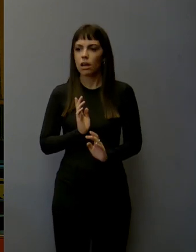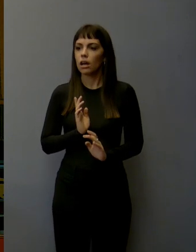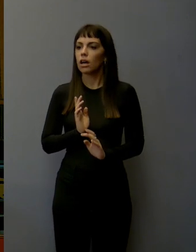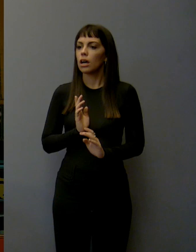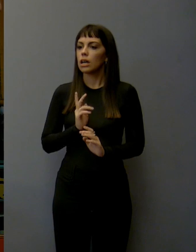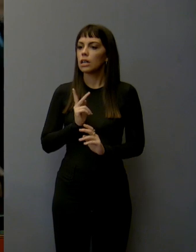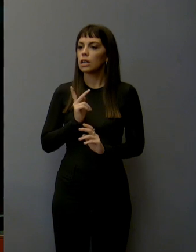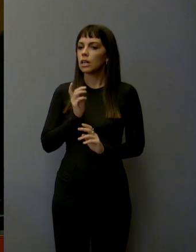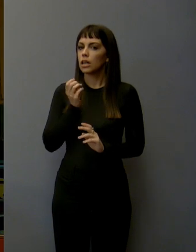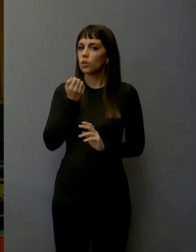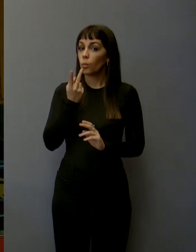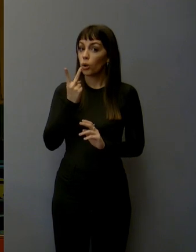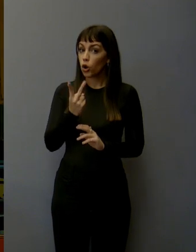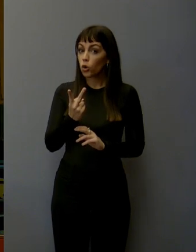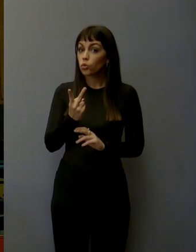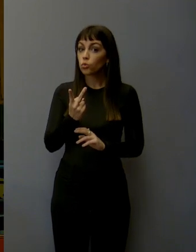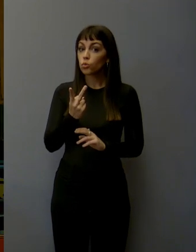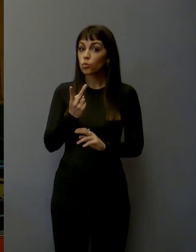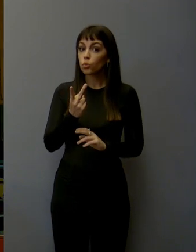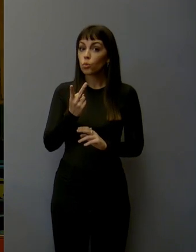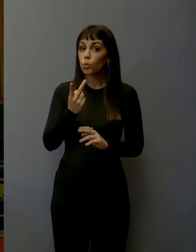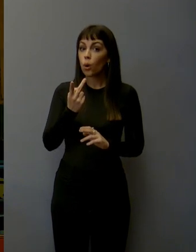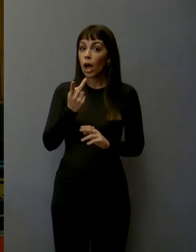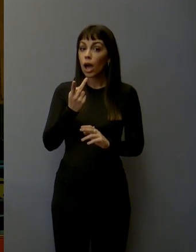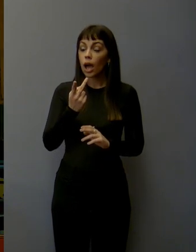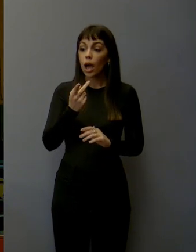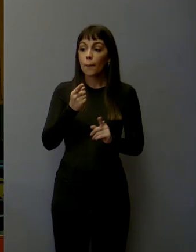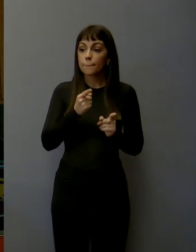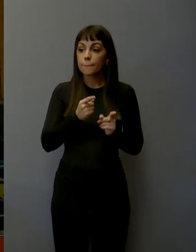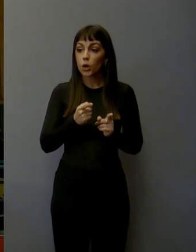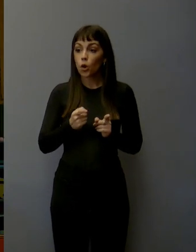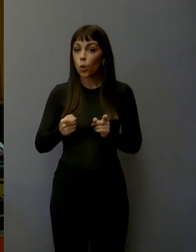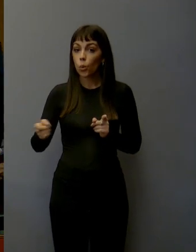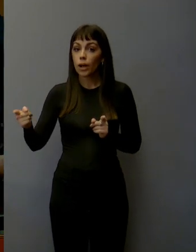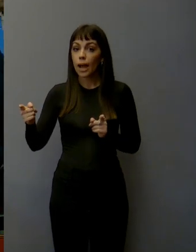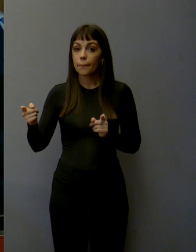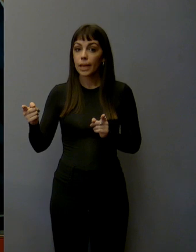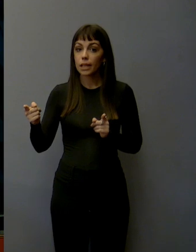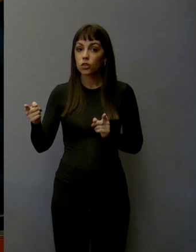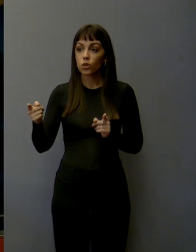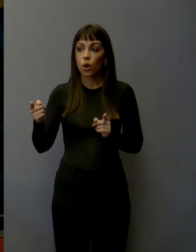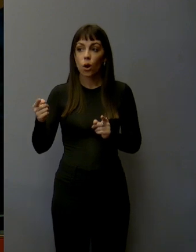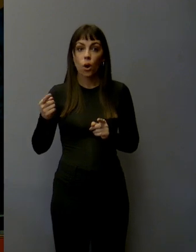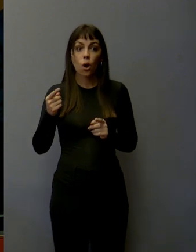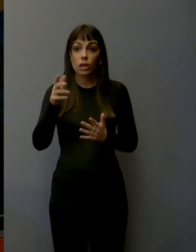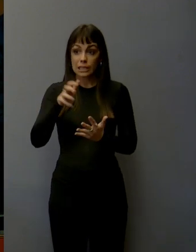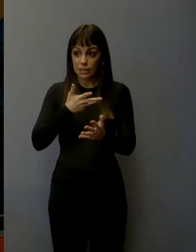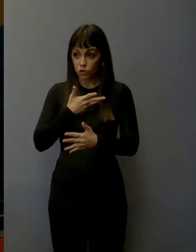del prolungamento Ok rientra lo avete il testo ok